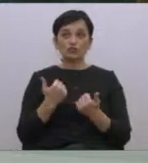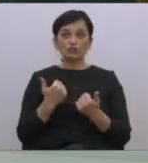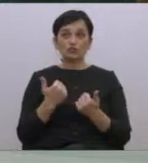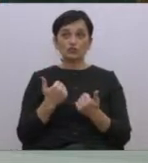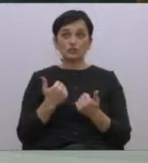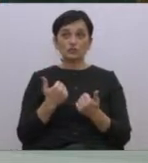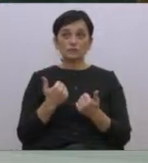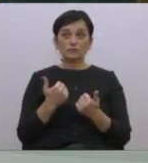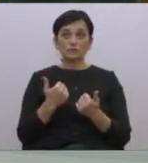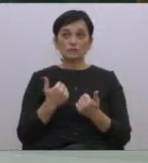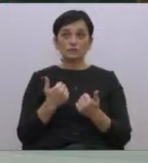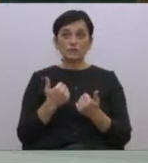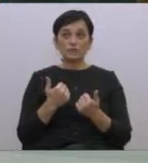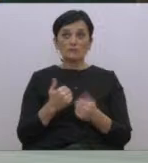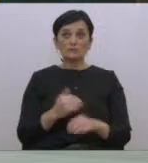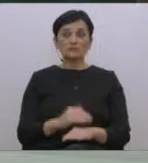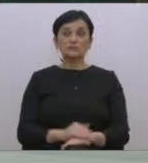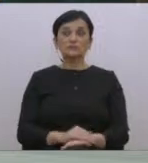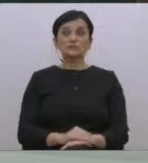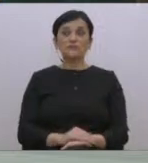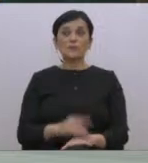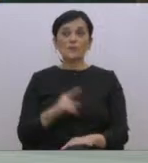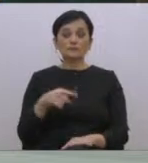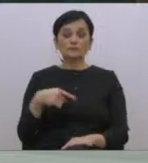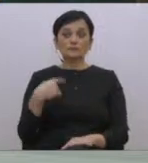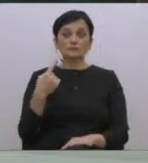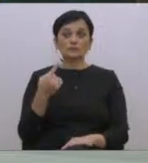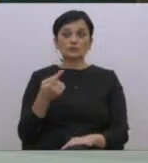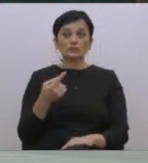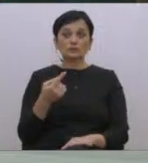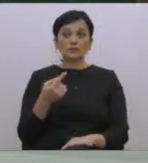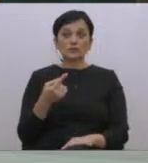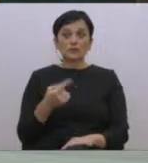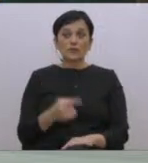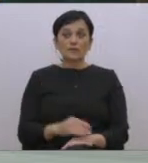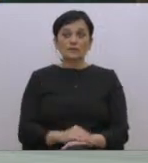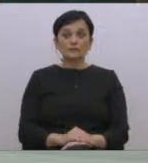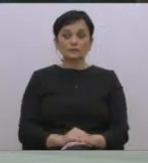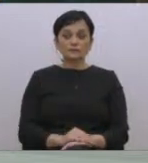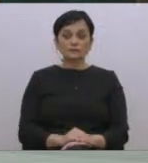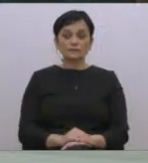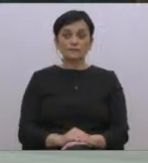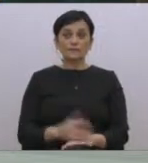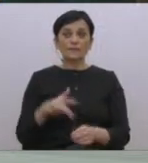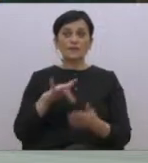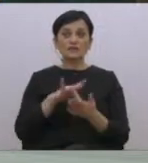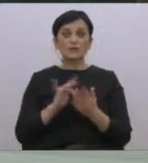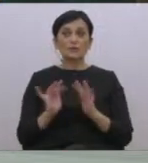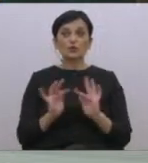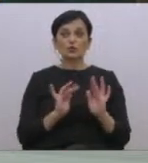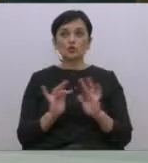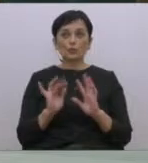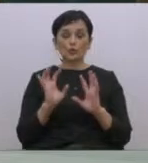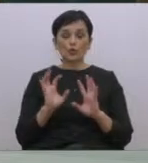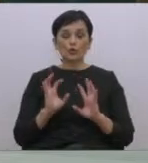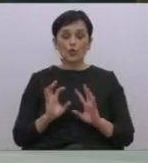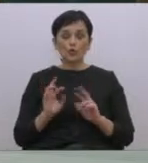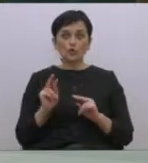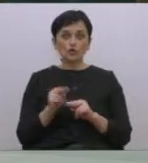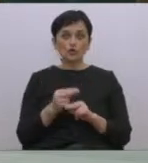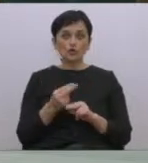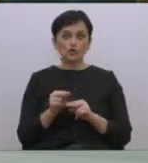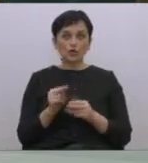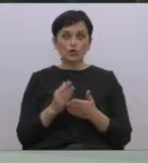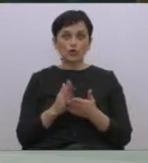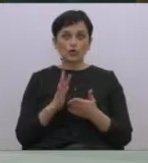șenișnebi, araris. სამოქალაქო საპროცესო კოდექსთან შენიშვნები არ